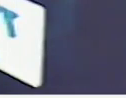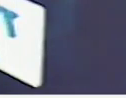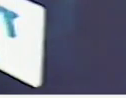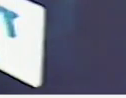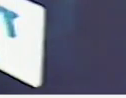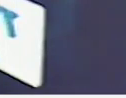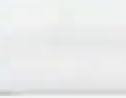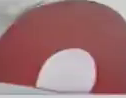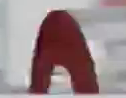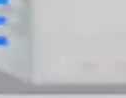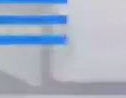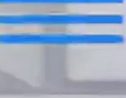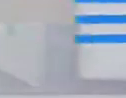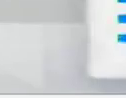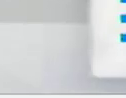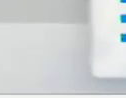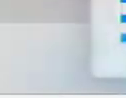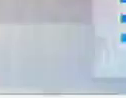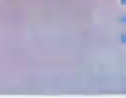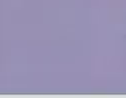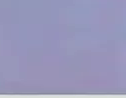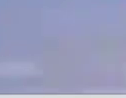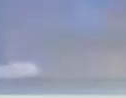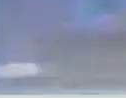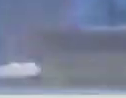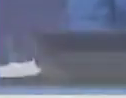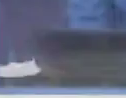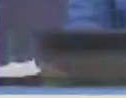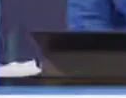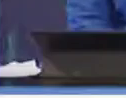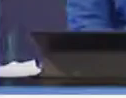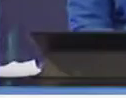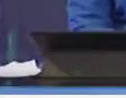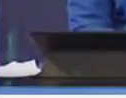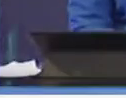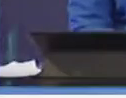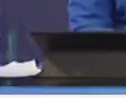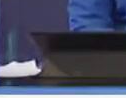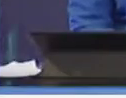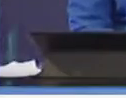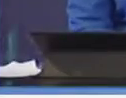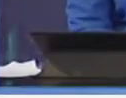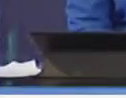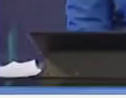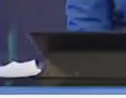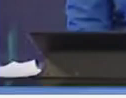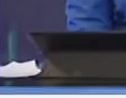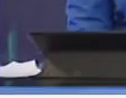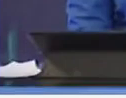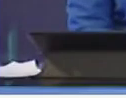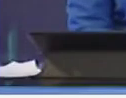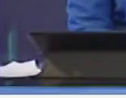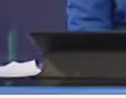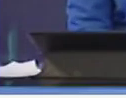bado wamepokea zile fomu ambazo walikuwa wakisema kwamba wanatarajia kuzipokea kutoka maeneo ya maeneo bunge kuhusiana na